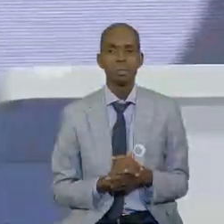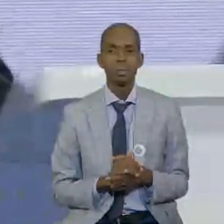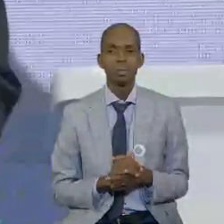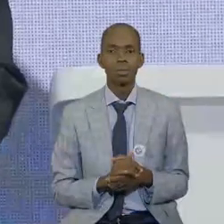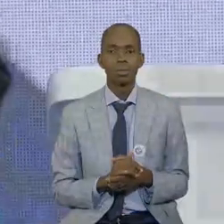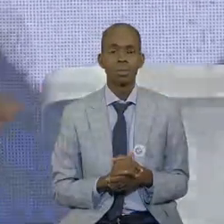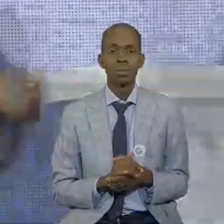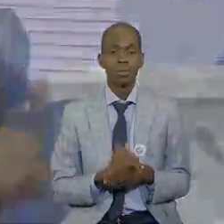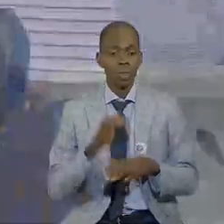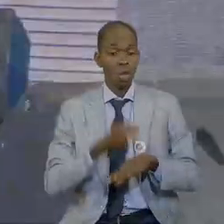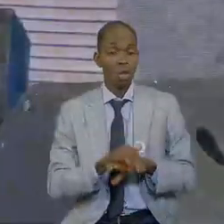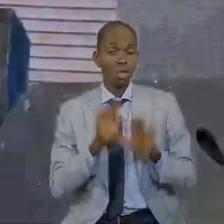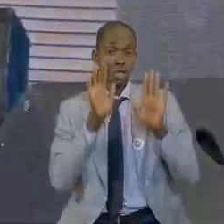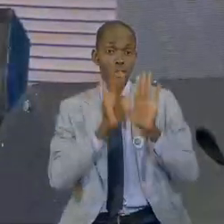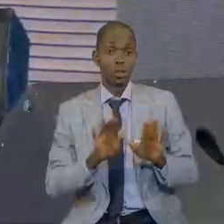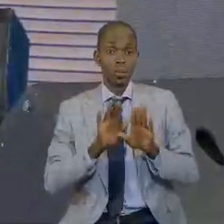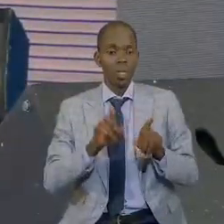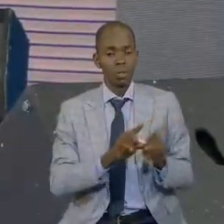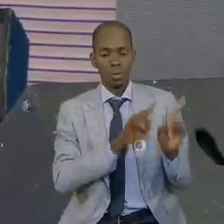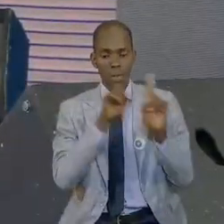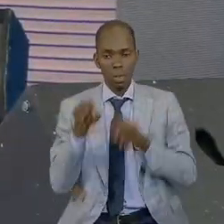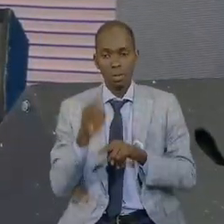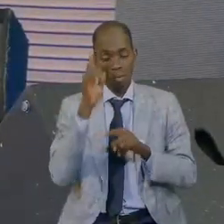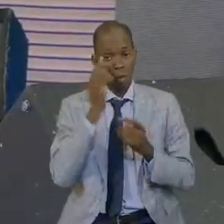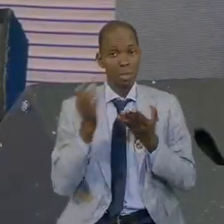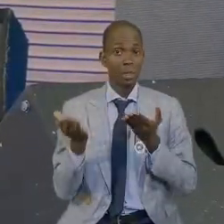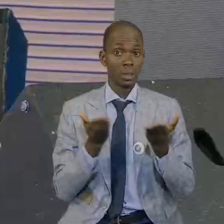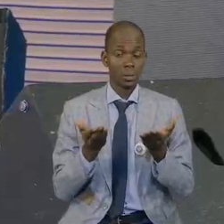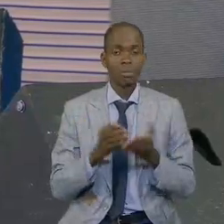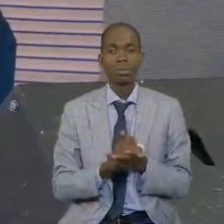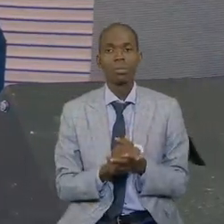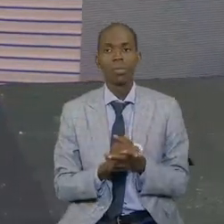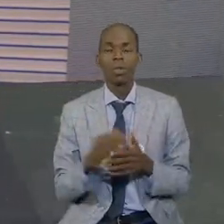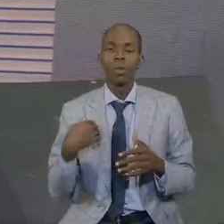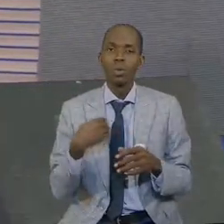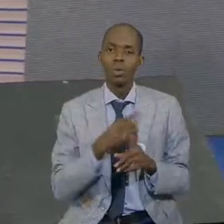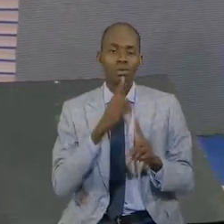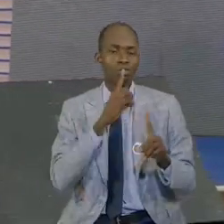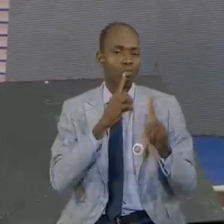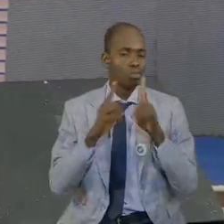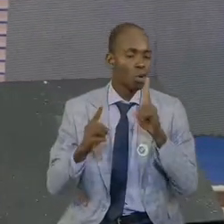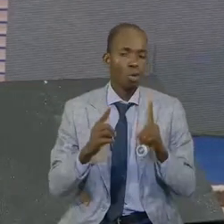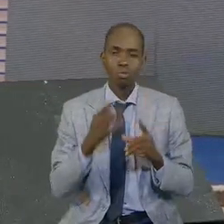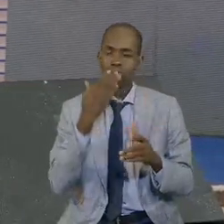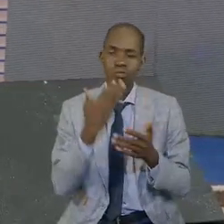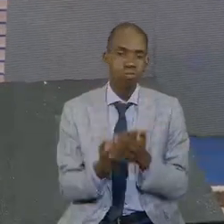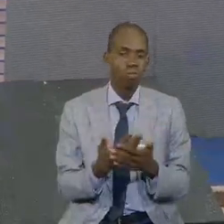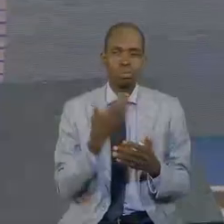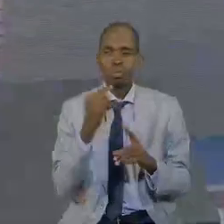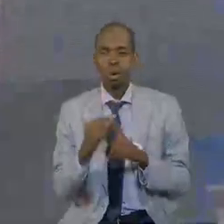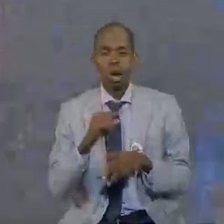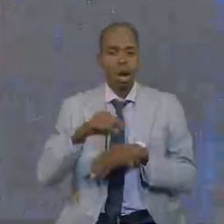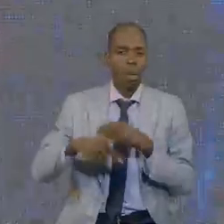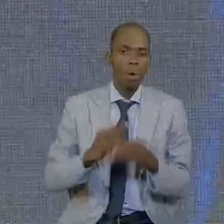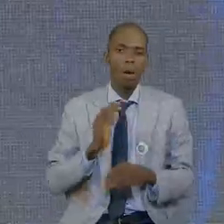ton Dieu. As we come to the service, et dimanche comme vient au culte, we talk about our God. On parle de notre Dieu. God